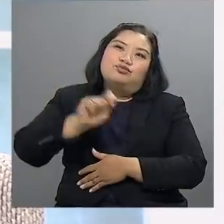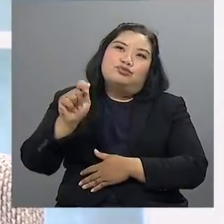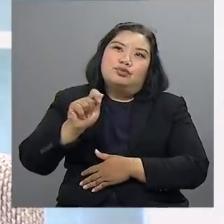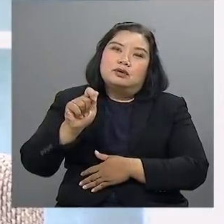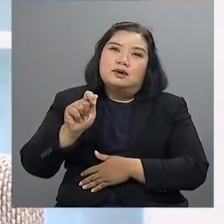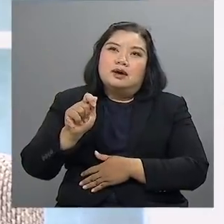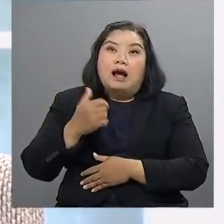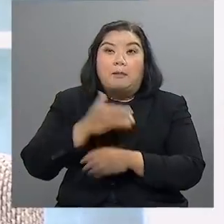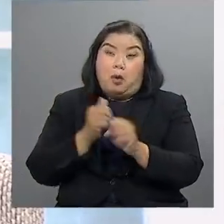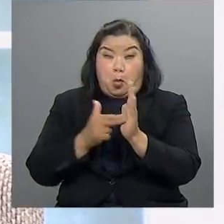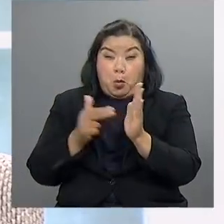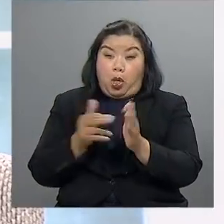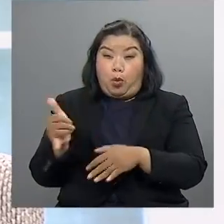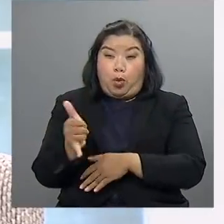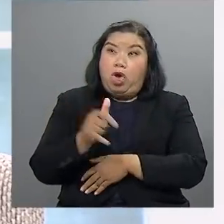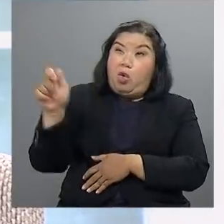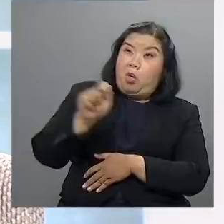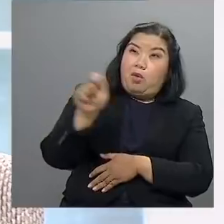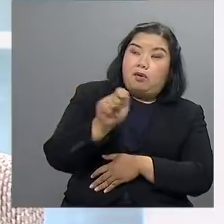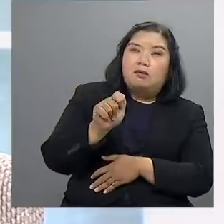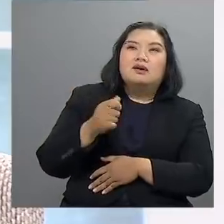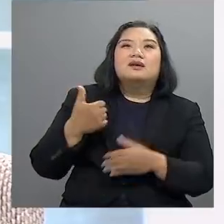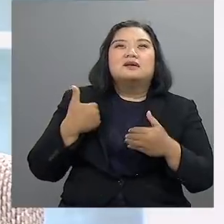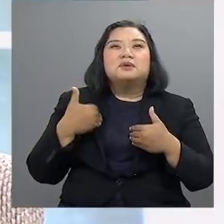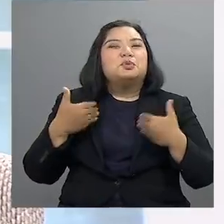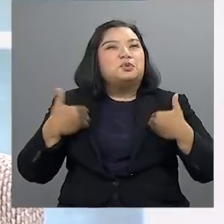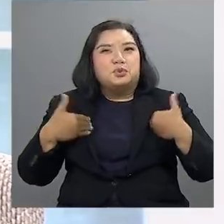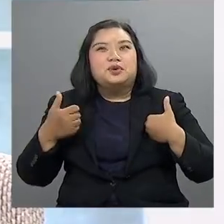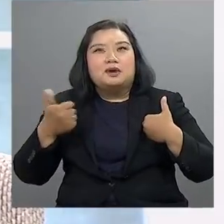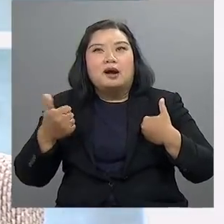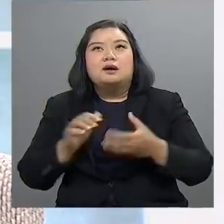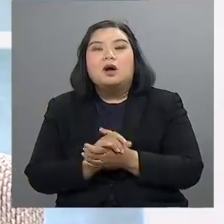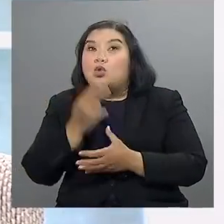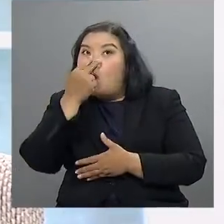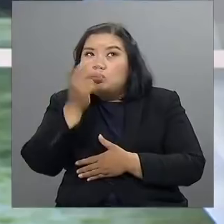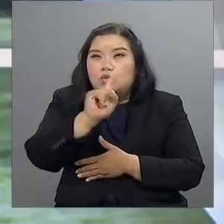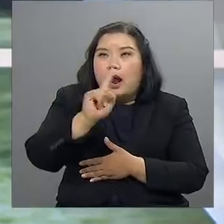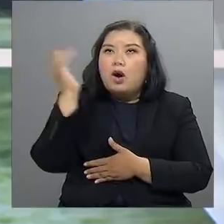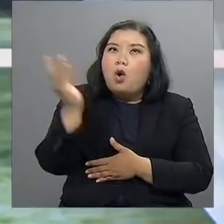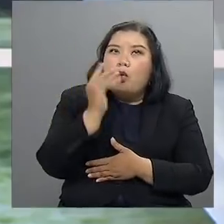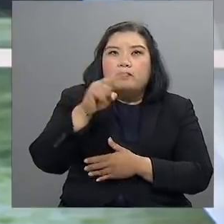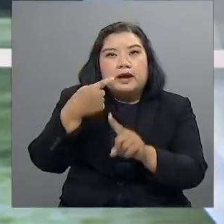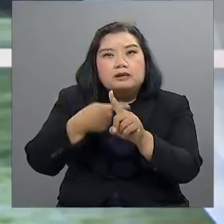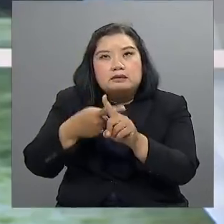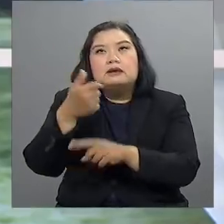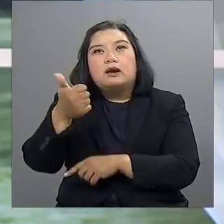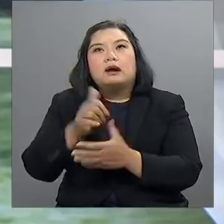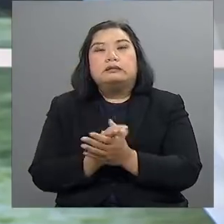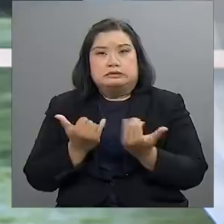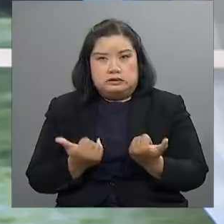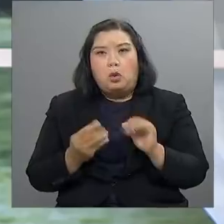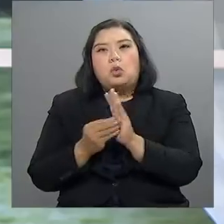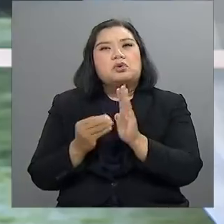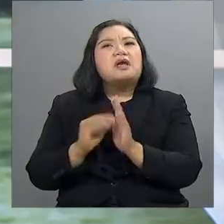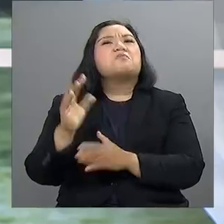เหนื่อยบางช่วงเนี่ยวิ่งแล้วเหนื่อยไม่ขึ้นสักทีต้องดูลมดูฤดูกาลด้วย ในกรุงเทพหาเล่นได้ยากมาก ยากสิเพราะมันตึกเย